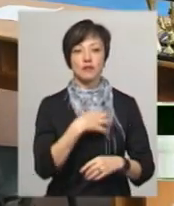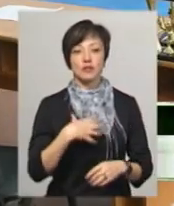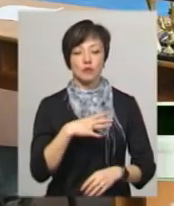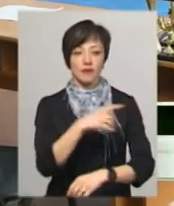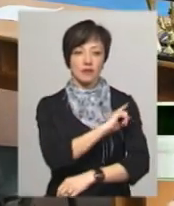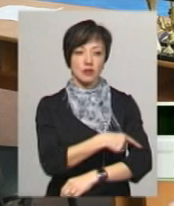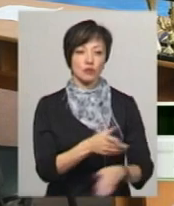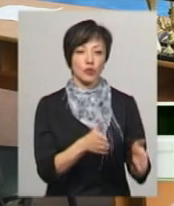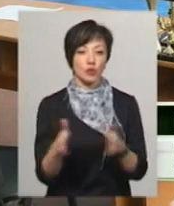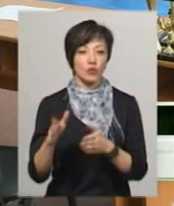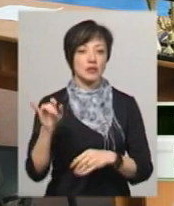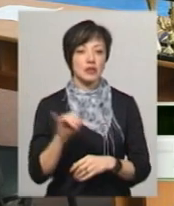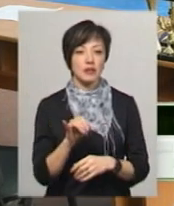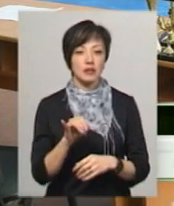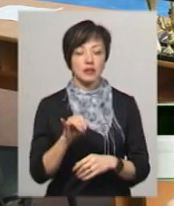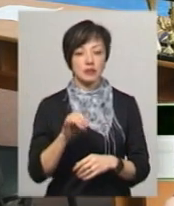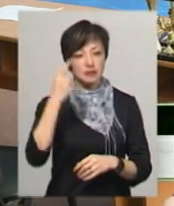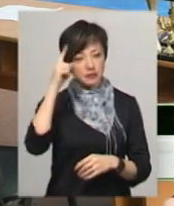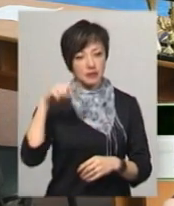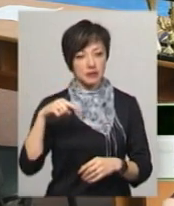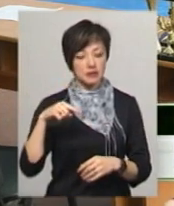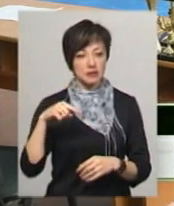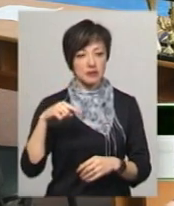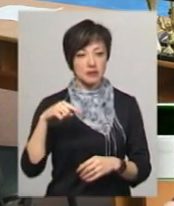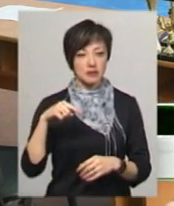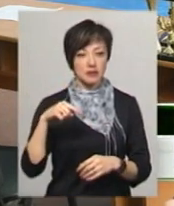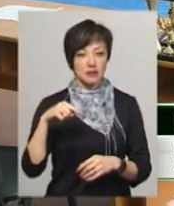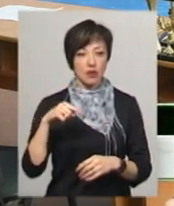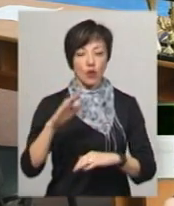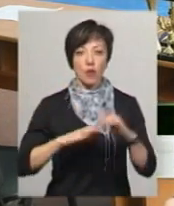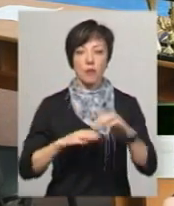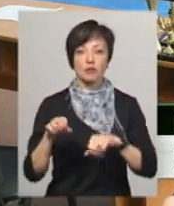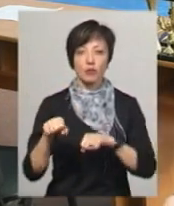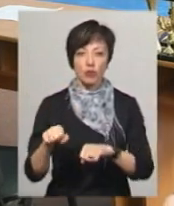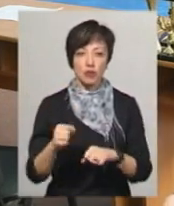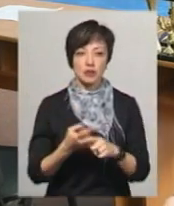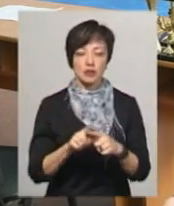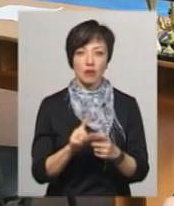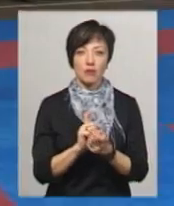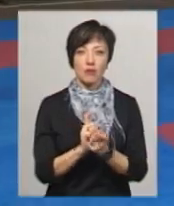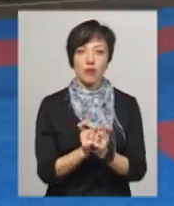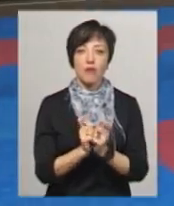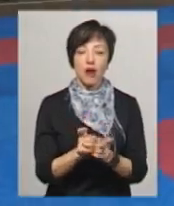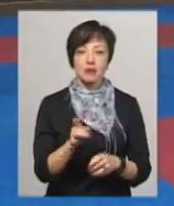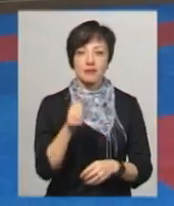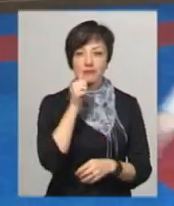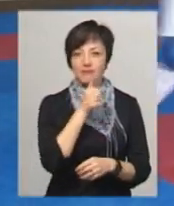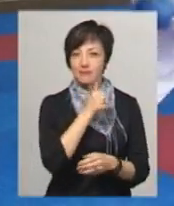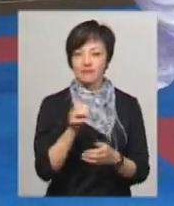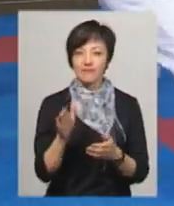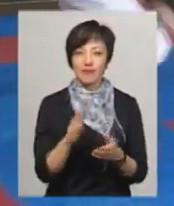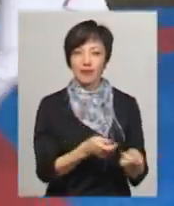фізично підготовленим і володіти, будемо говорити, прийомами рукопашного бою. Це боротьба з контрабандистами.